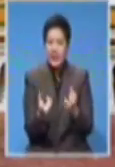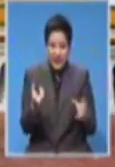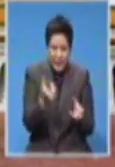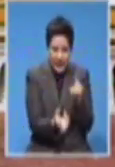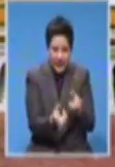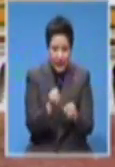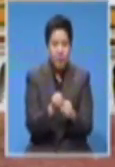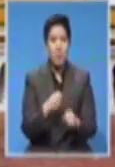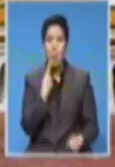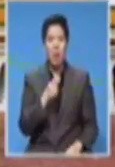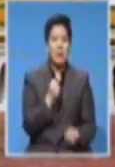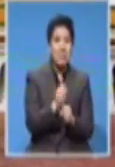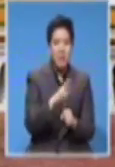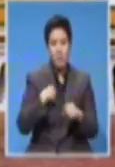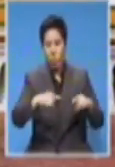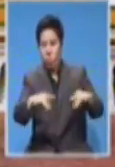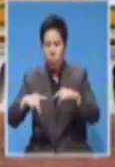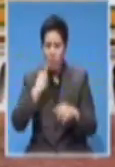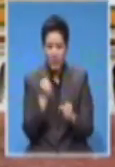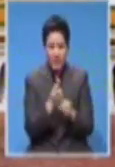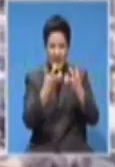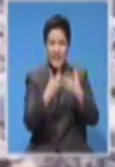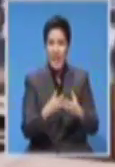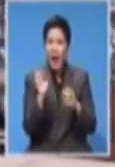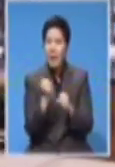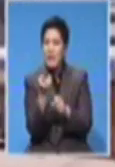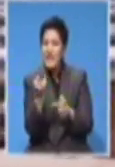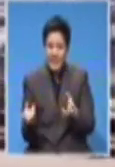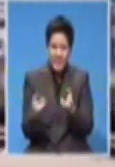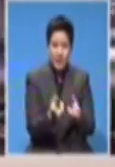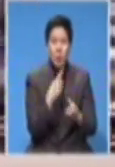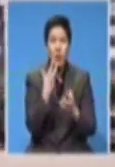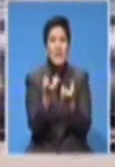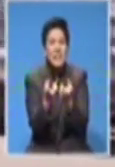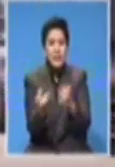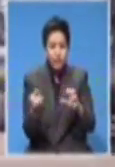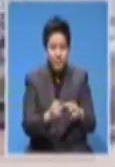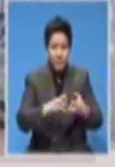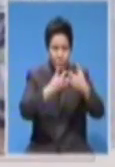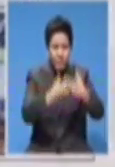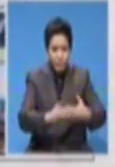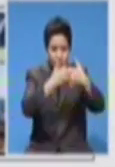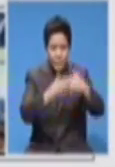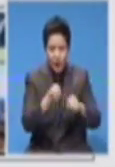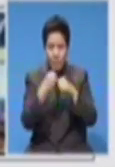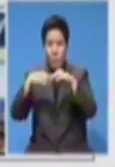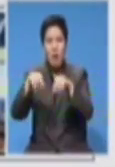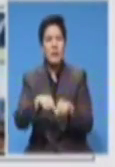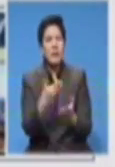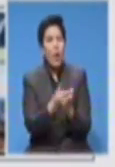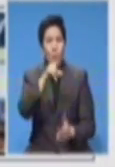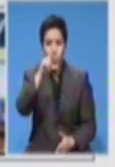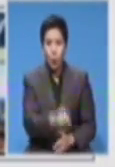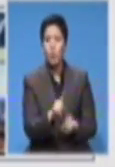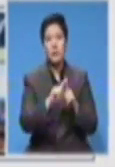ตอนนี้ก็ยังสร้างไม่ได้นะครับมีความขัดแย้งมากแต่ผมอยากจะเรียนว่าโรงไฟฟ้าที่ใช้พลังงานถ่านหินนั่นเป็นโรงไฟฟ้าที่ถูกที่สุดนะครับในการลง